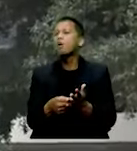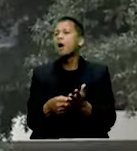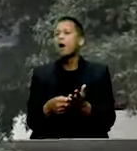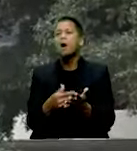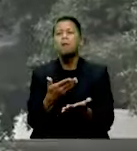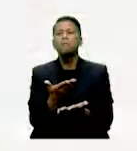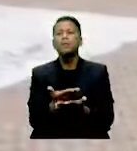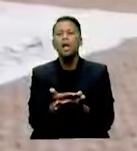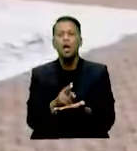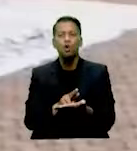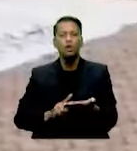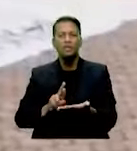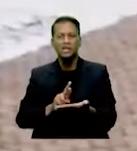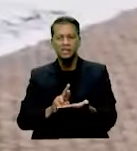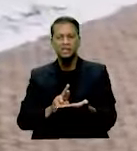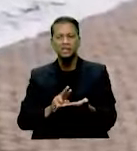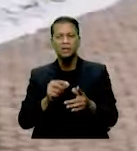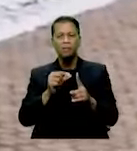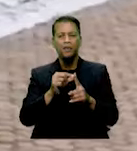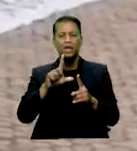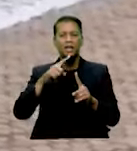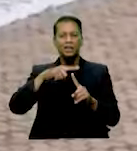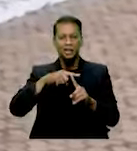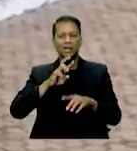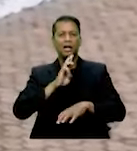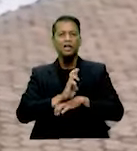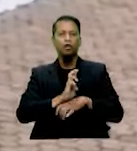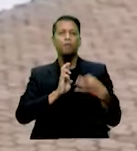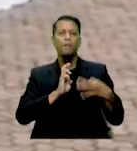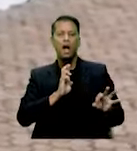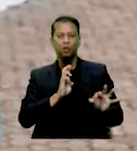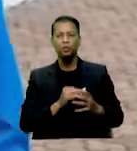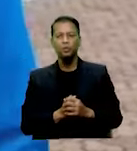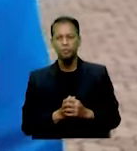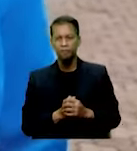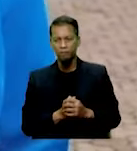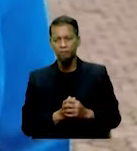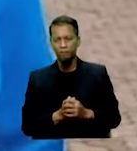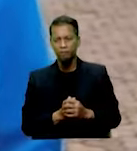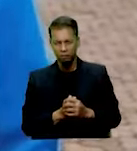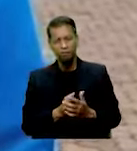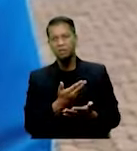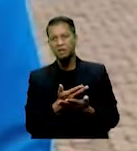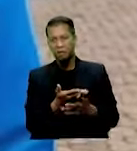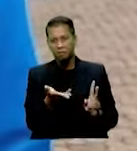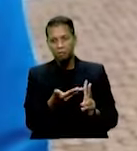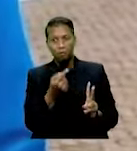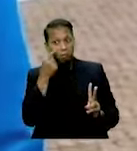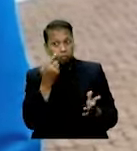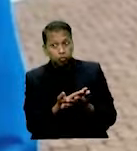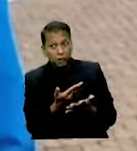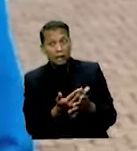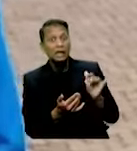rektor. Dua, melakukan klarifikasi atas dugaan tindakan pelecehan seksual, baik terbukti maupun tidak terbukti. Dan